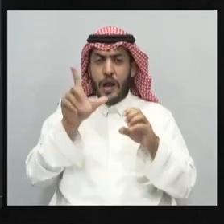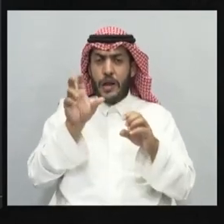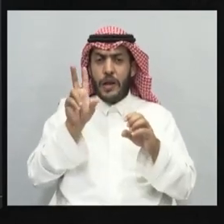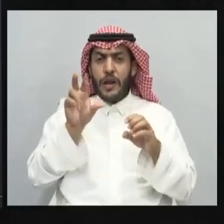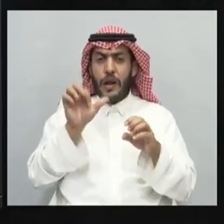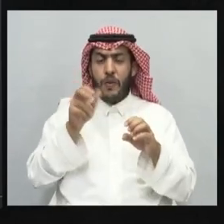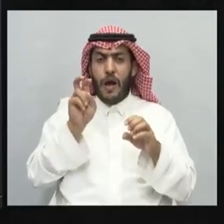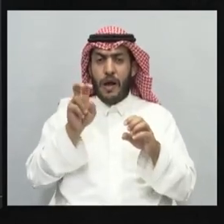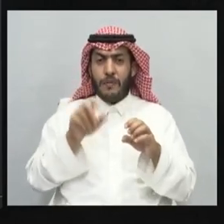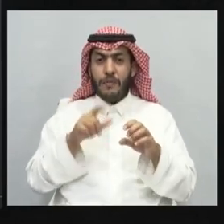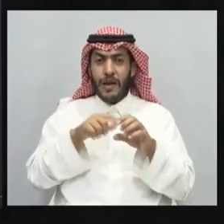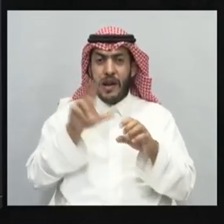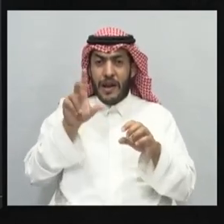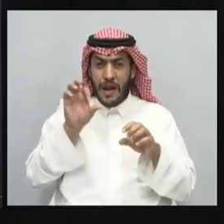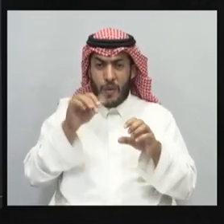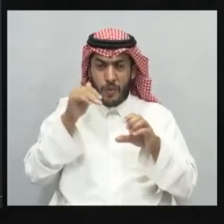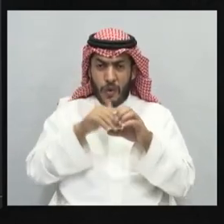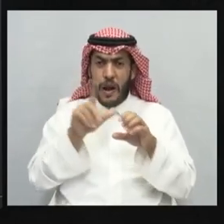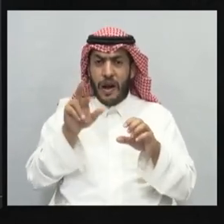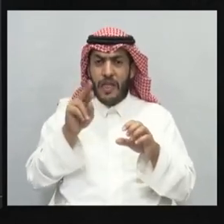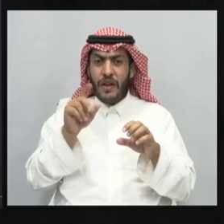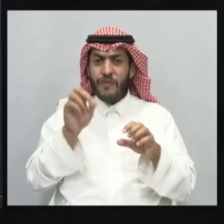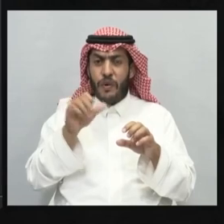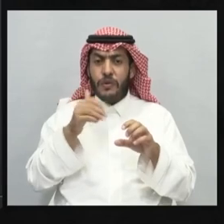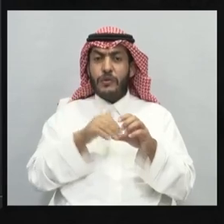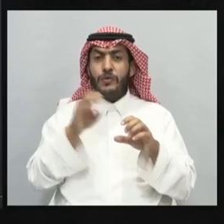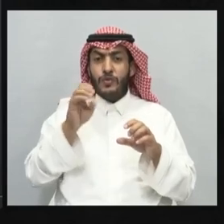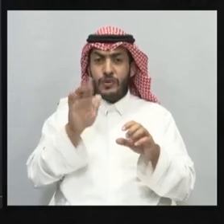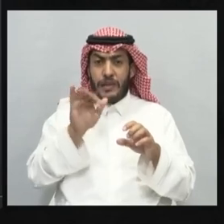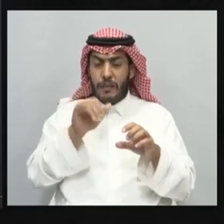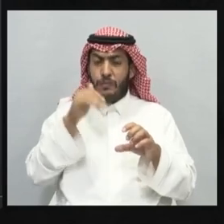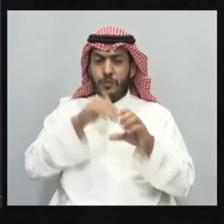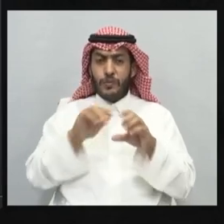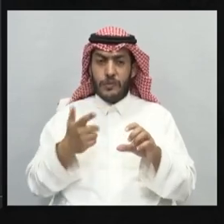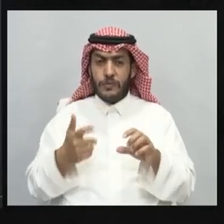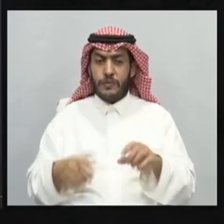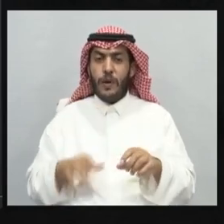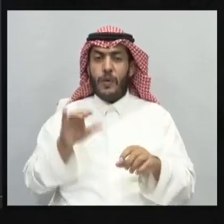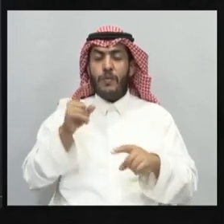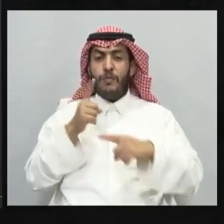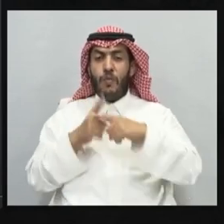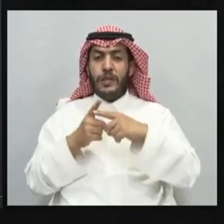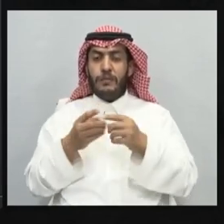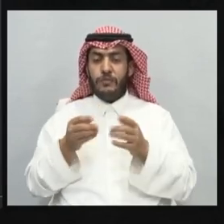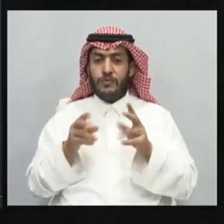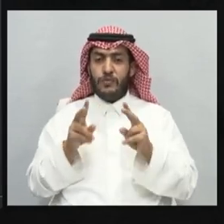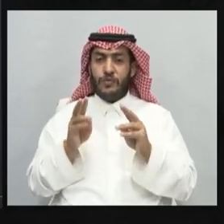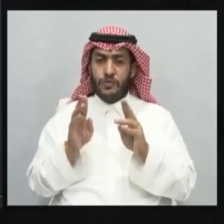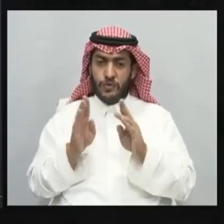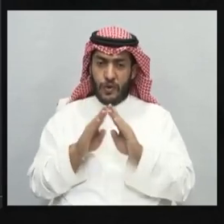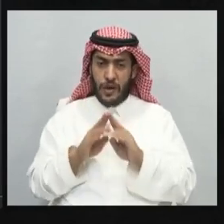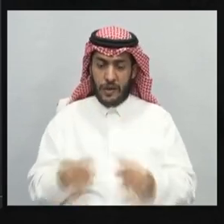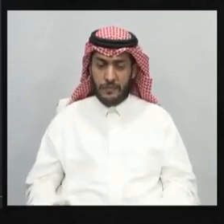النواه النواه الى الان ش قال رذ فور انها جسيم ايش فيه موجب الشحنه